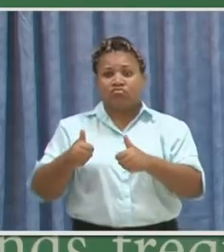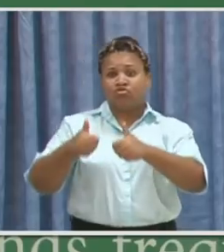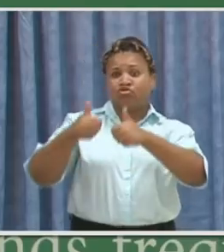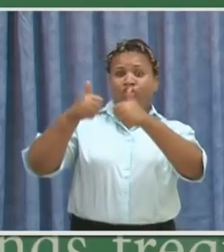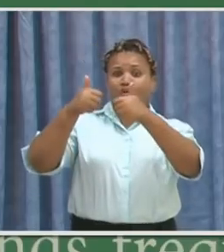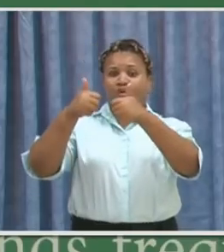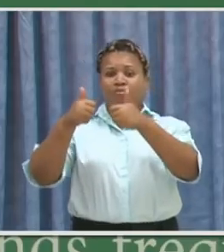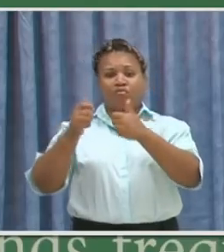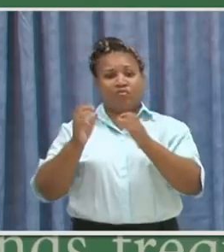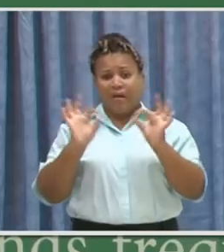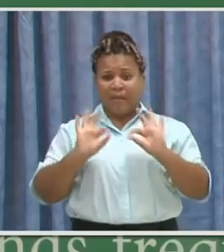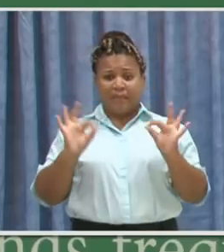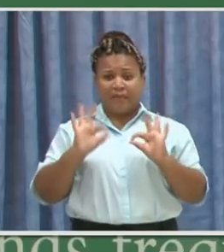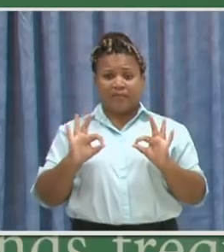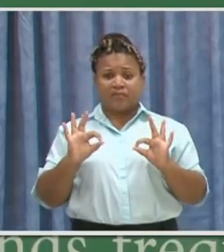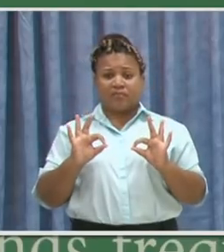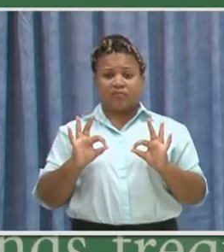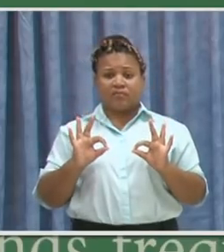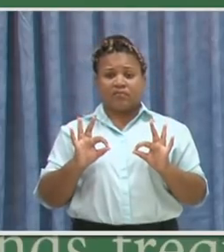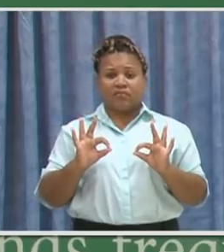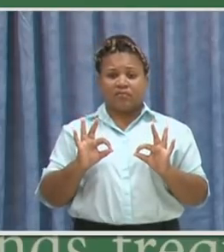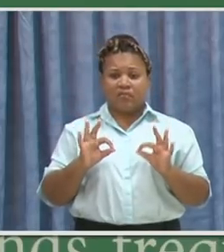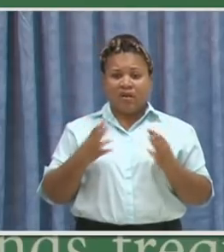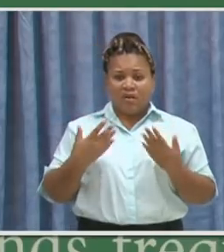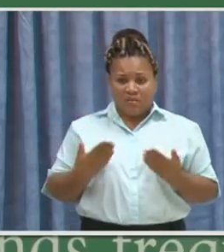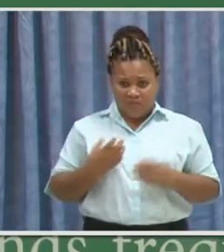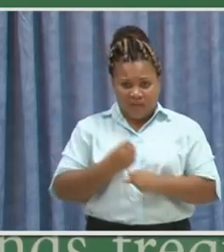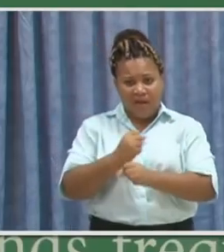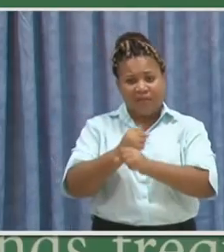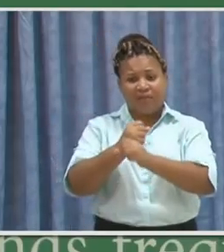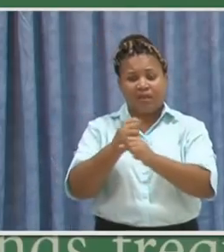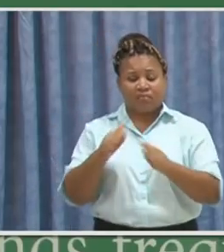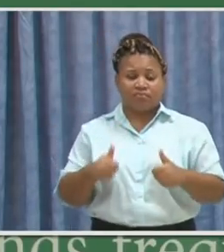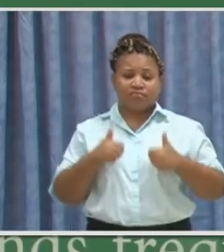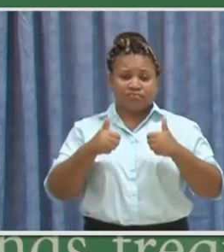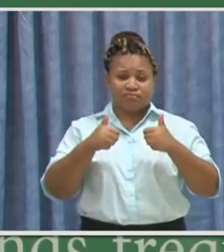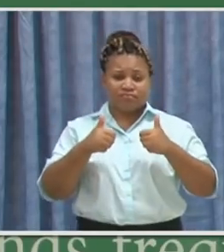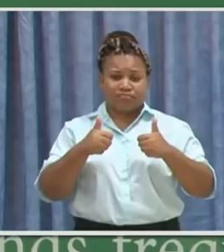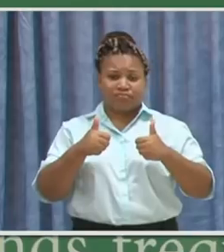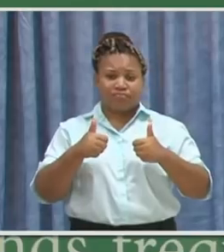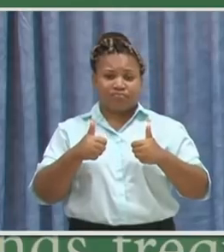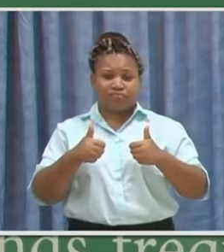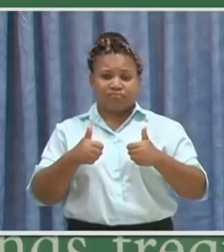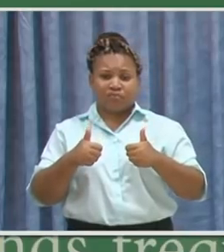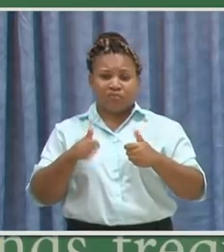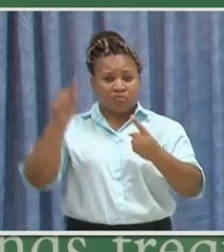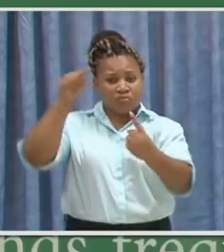nous mission, c'est pour sauver la vie, c'est pour donner la santé du monde. Et nous avons gardé ça en focus tout le temps.